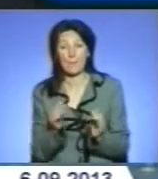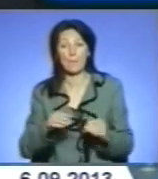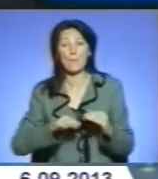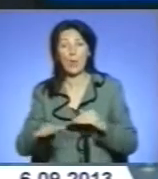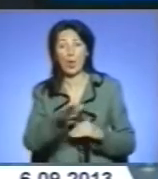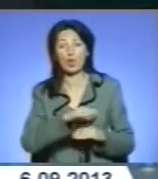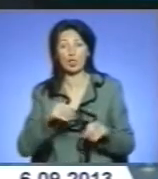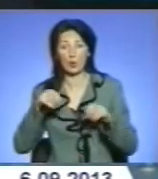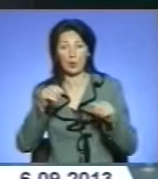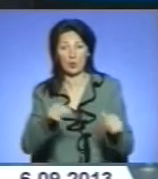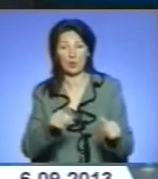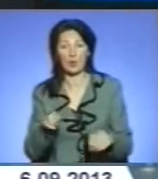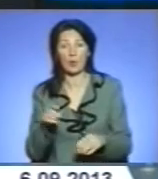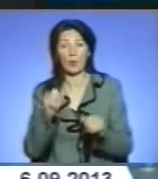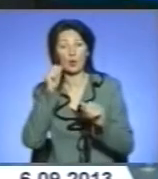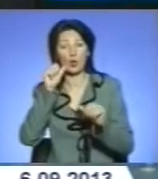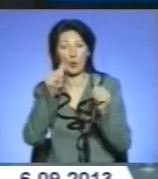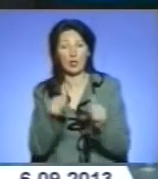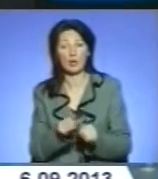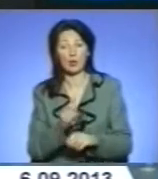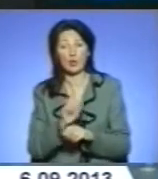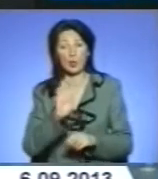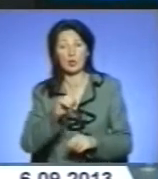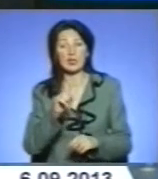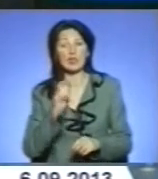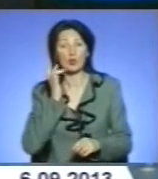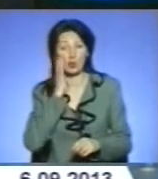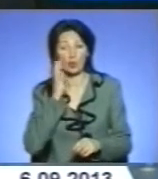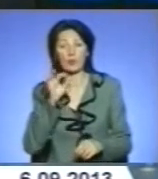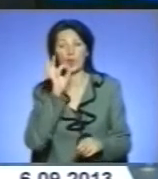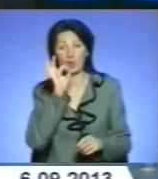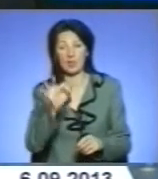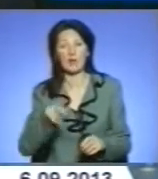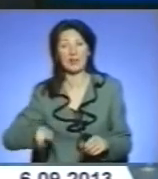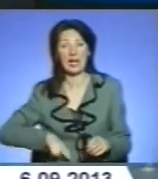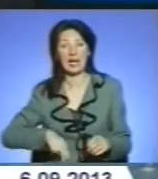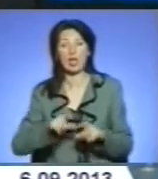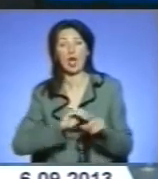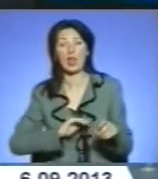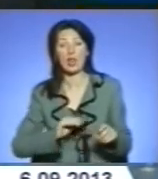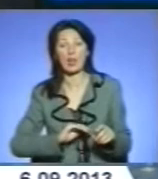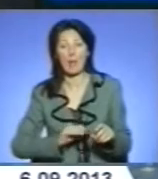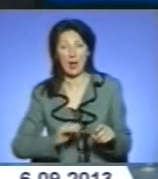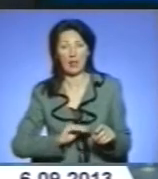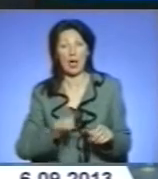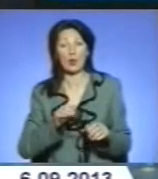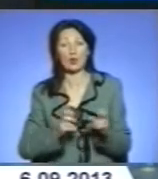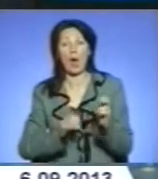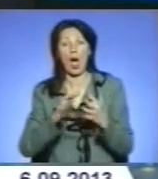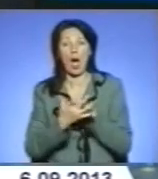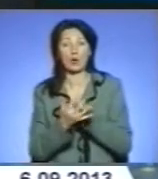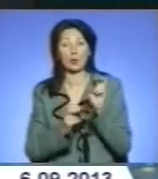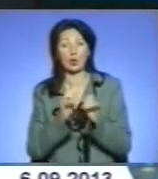буряків, Тернопільщина буде з цукром, запевнив директор департаменту агропромислового розвитку облдержадміністрації Андрій Хома. За його